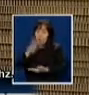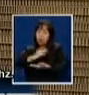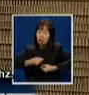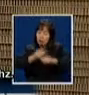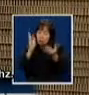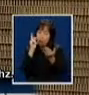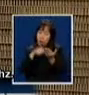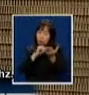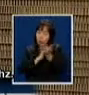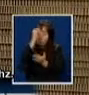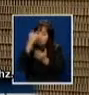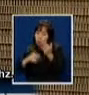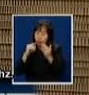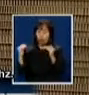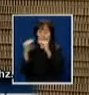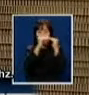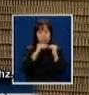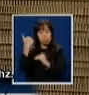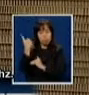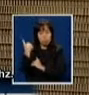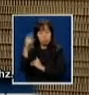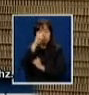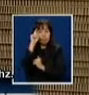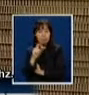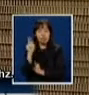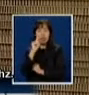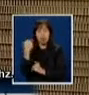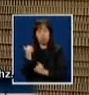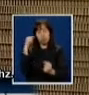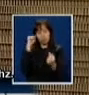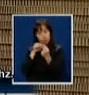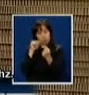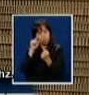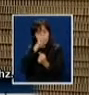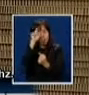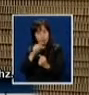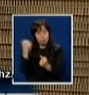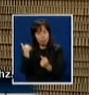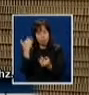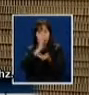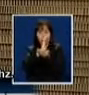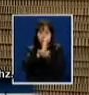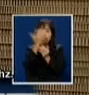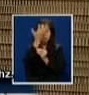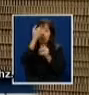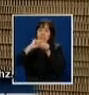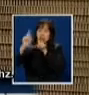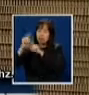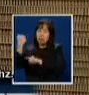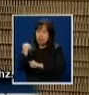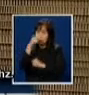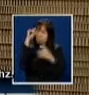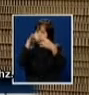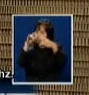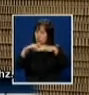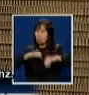อย่างไรนะครับรวมไปถึงเรื่องของการที่จะดูความเหมาะสมของรายการต่างๆซึ่งสามารถที่จะร้องเรียนไป